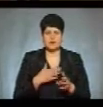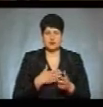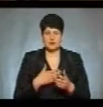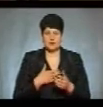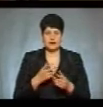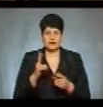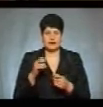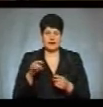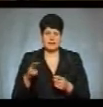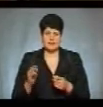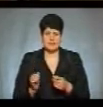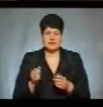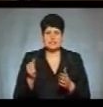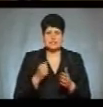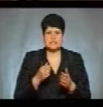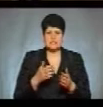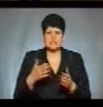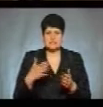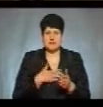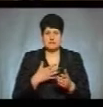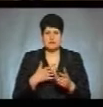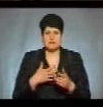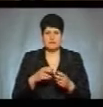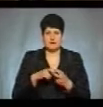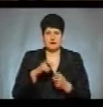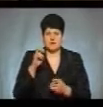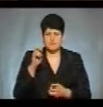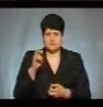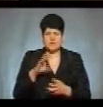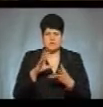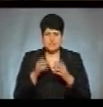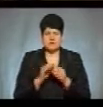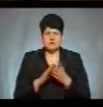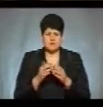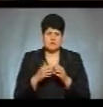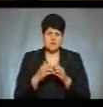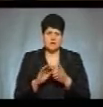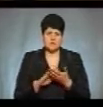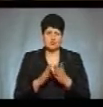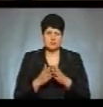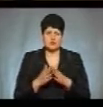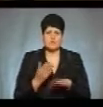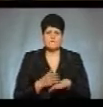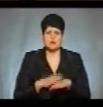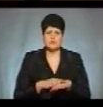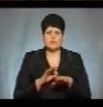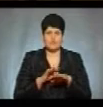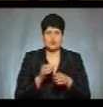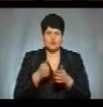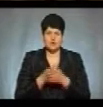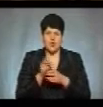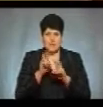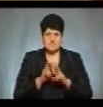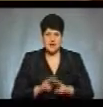грудної клітки та забій також грудного відділу хребта. Загальний стан середнього ступеня важкості, проводиться до обстеження